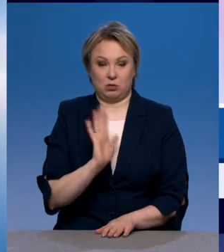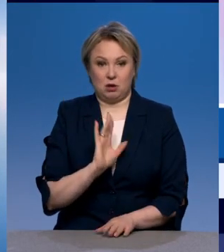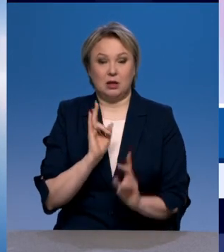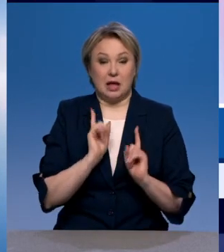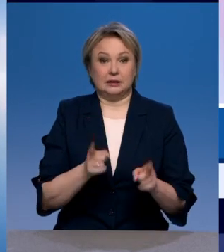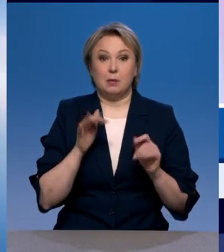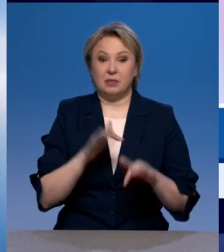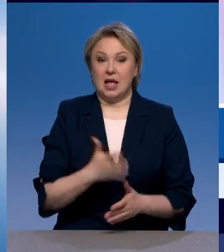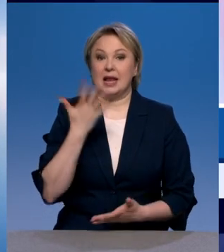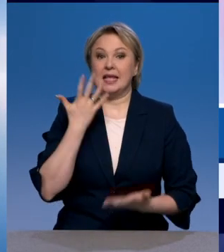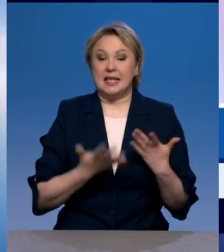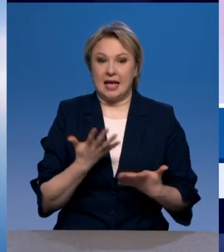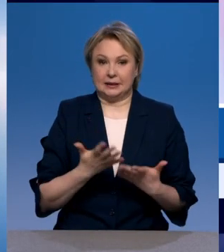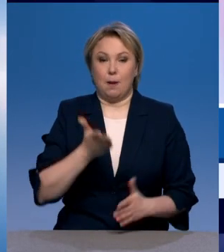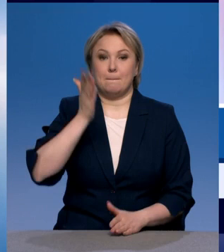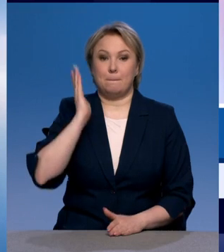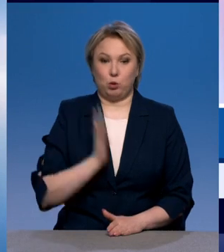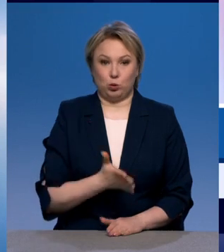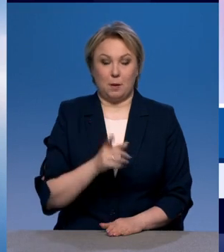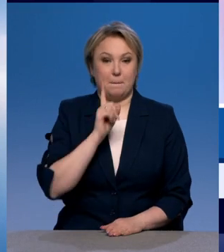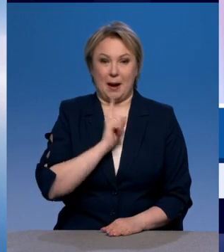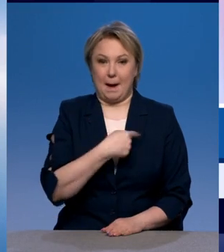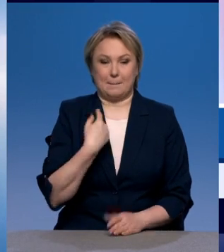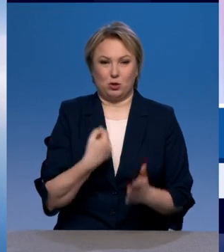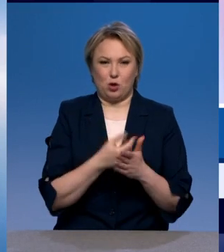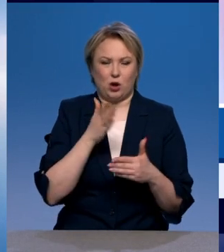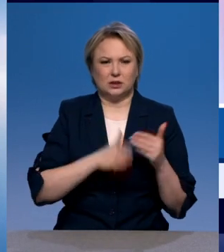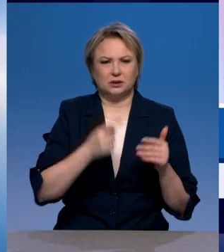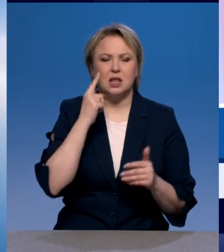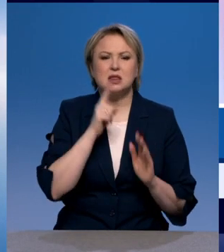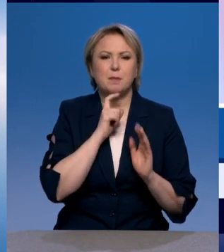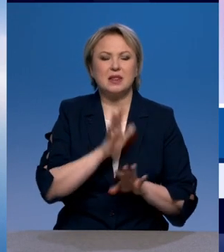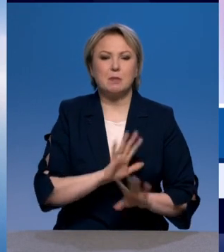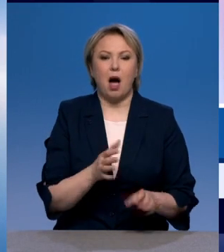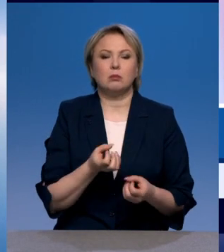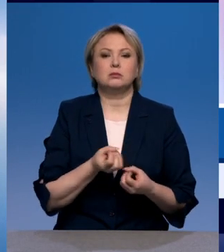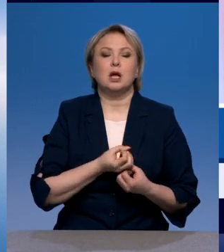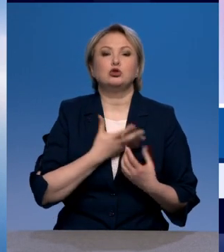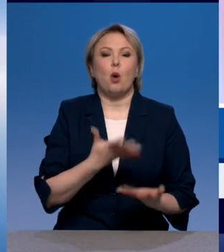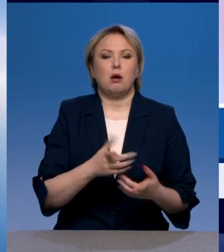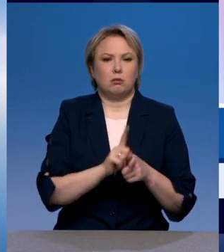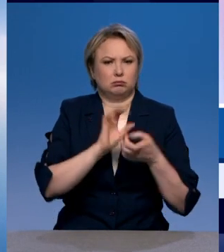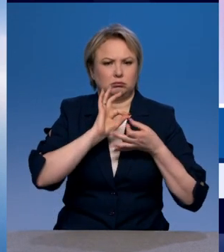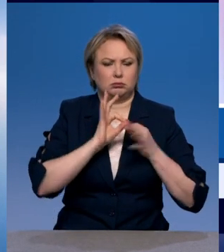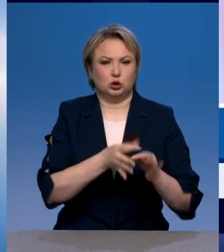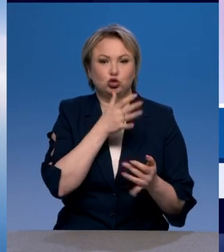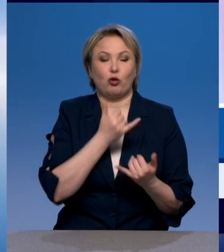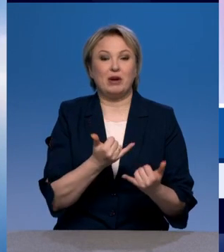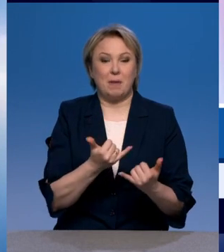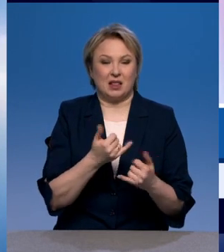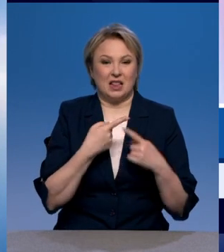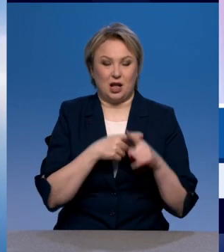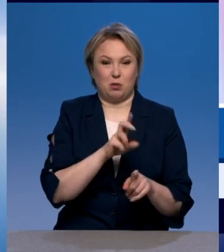о том, что если будет, пока мы до конца не понимаем, насколько глубоко современные технологии, в частности блокчейн,